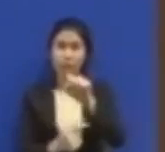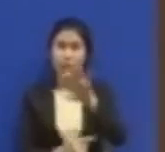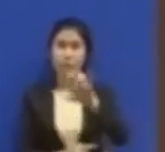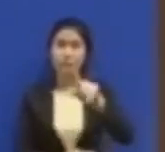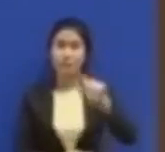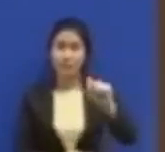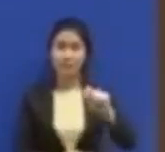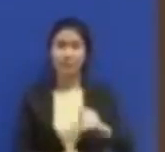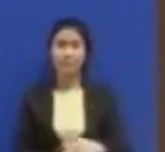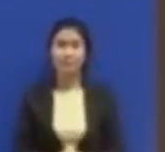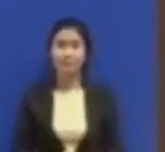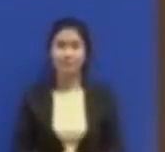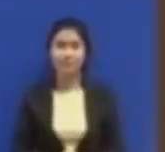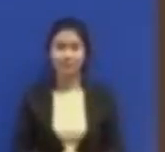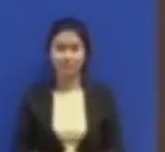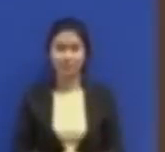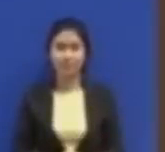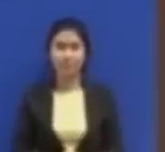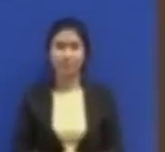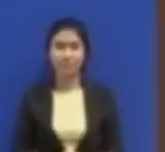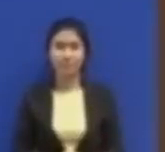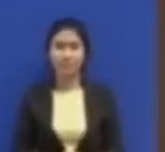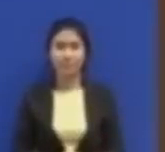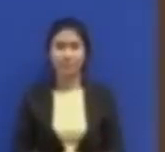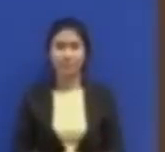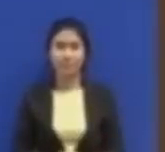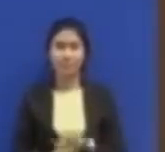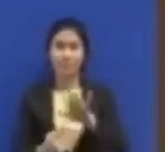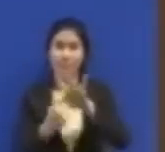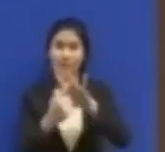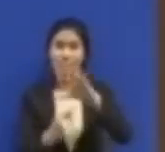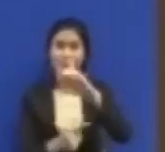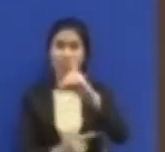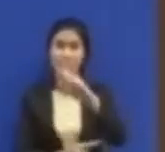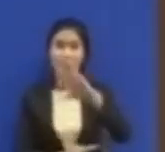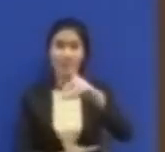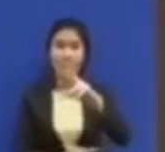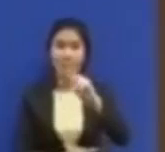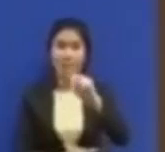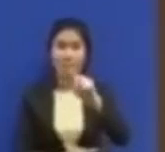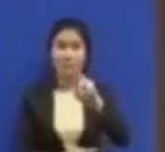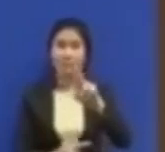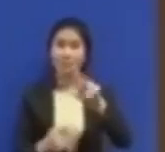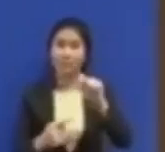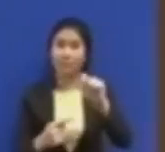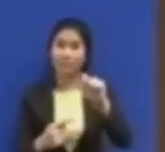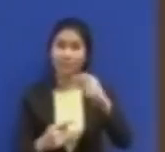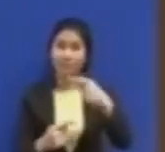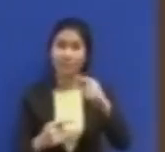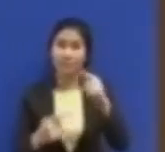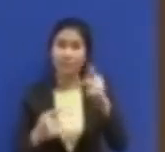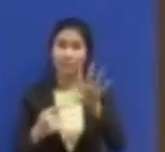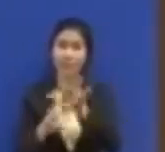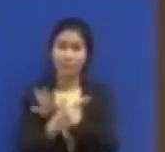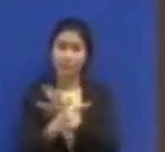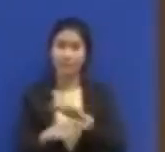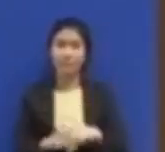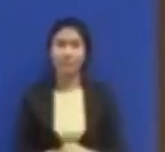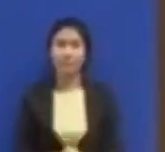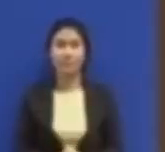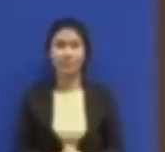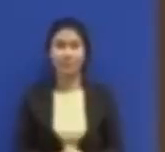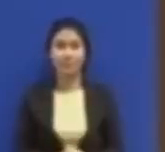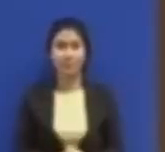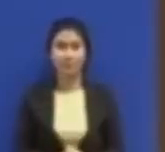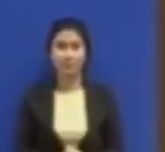ย61พลตำรวจเอกเดชณรงค์สุทธิชาญบัญชา62พลตำรวจโ